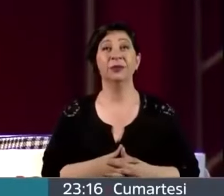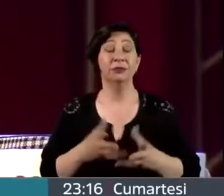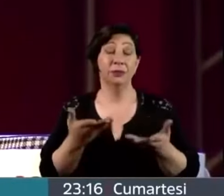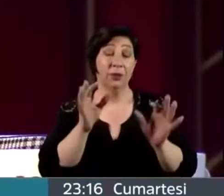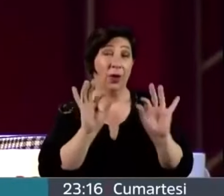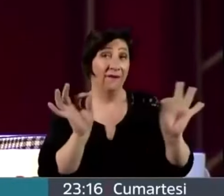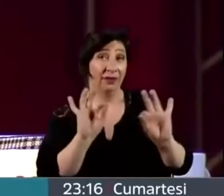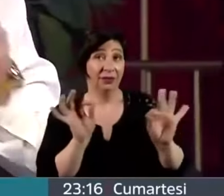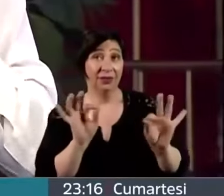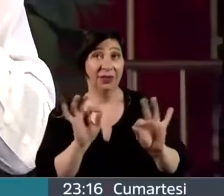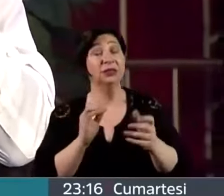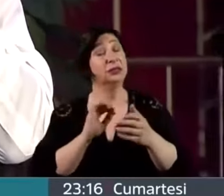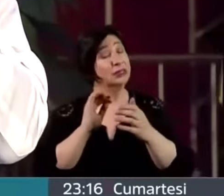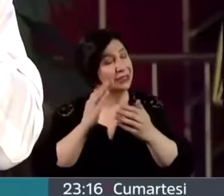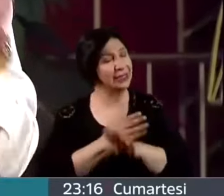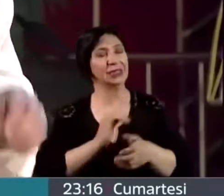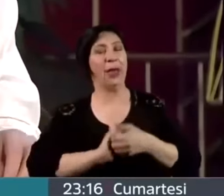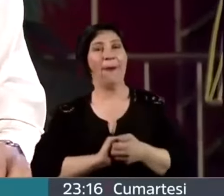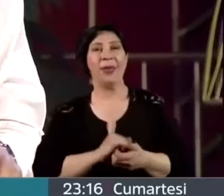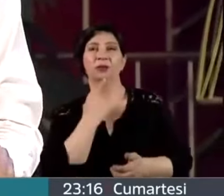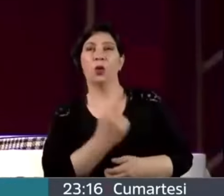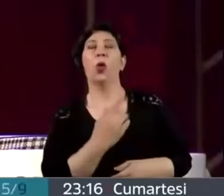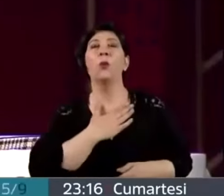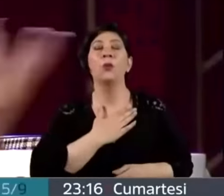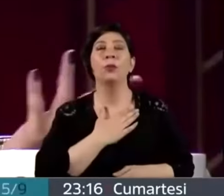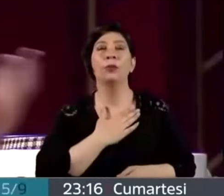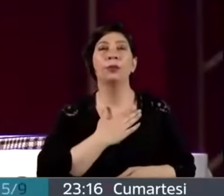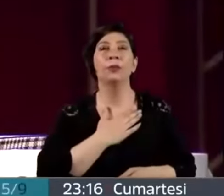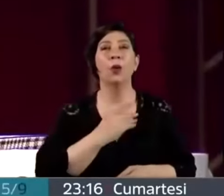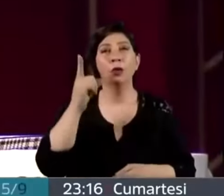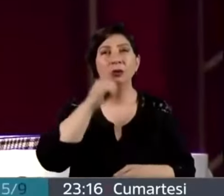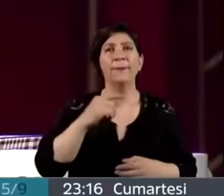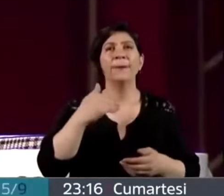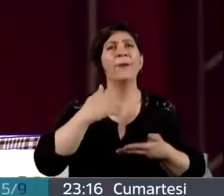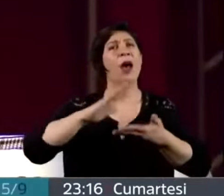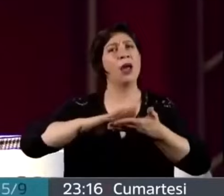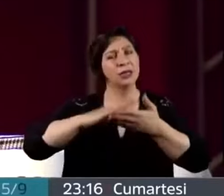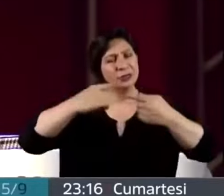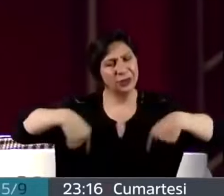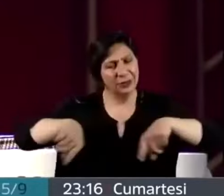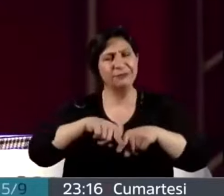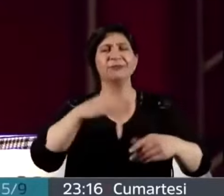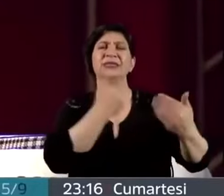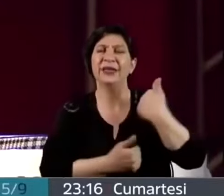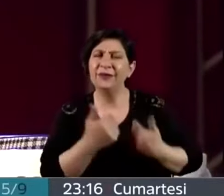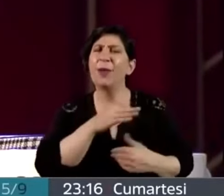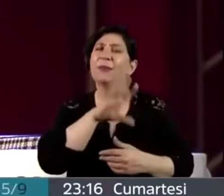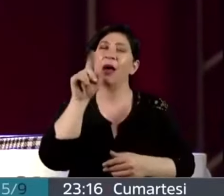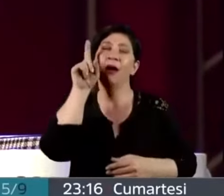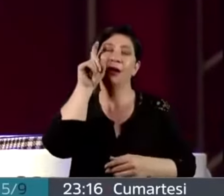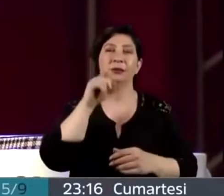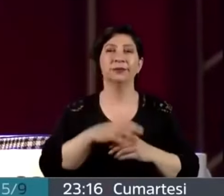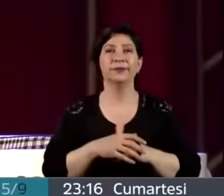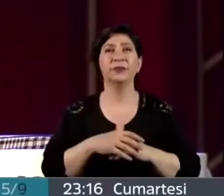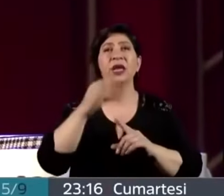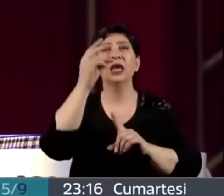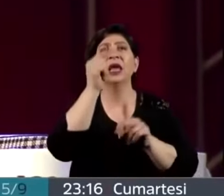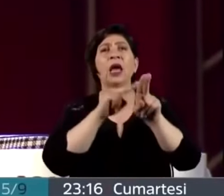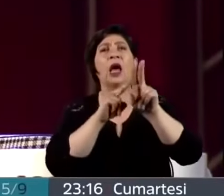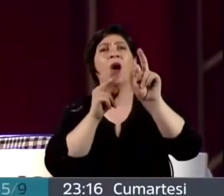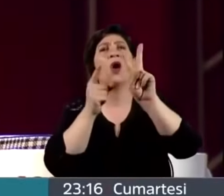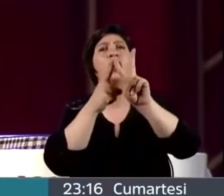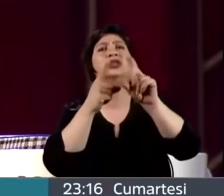öylesiniz. İyi hissediyorum. Öylesiniz, samimi söylüyorum. Ondan dolayı benim arkadaşlarım, herkes bayağı akıllıydı. Bu İkoncan ismini size